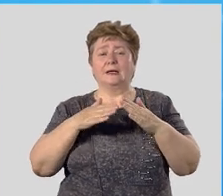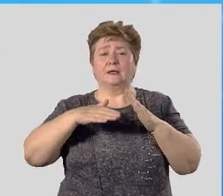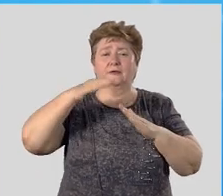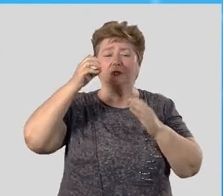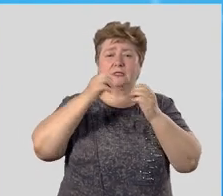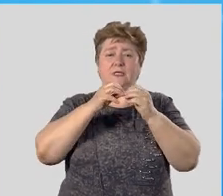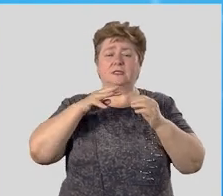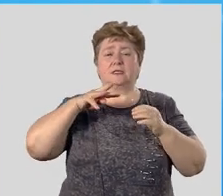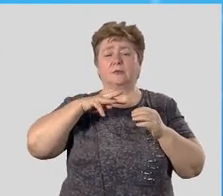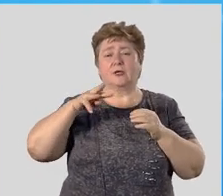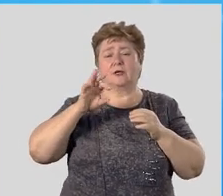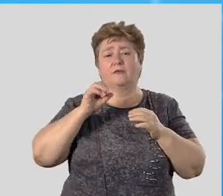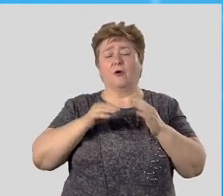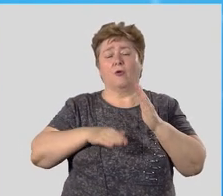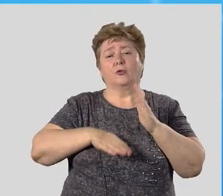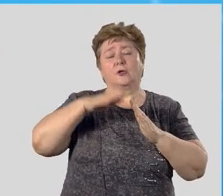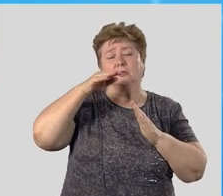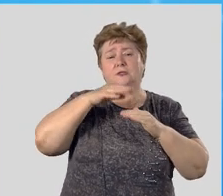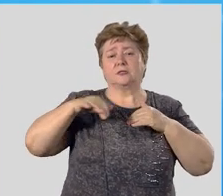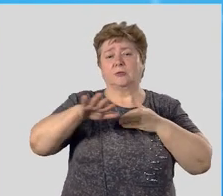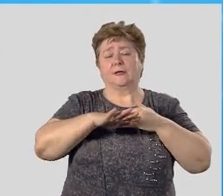высоте 10 метров от земли.